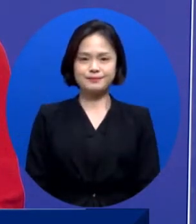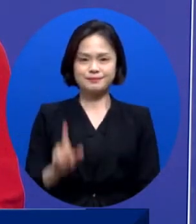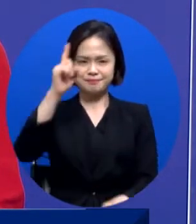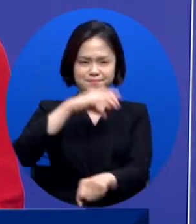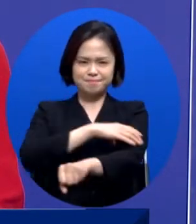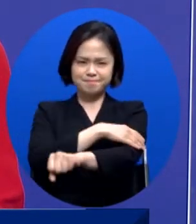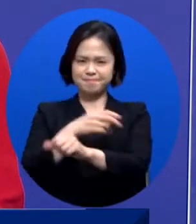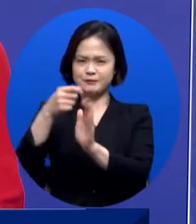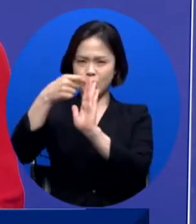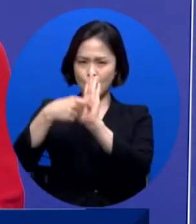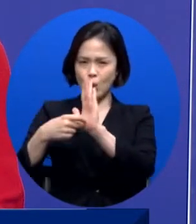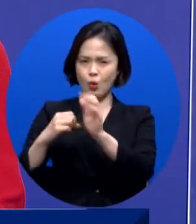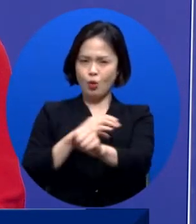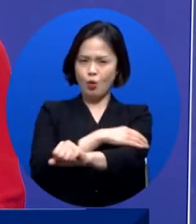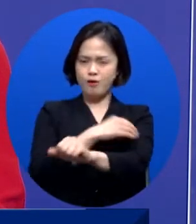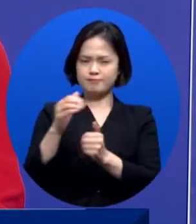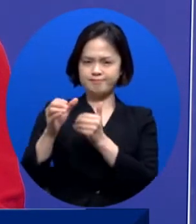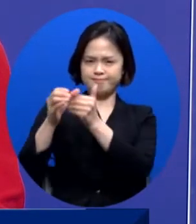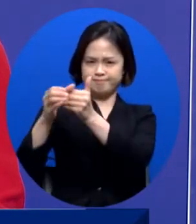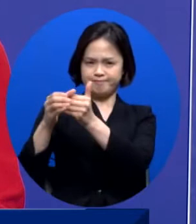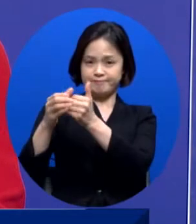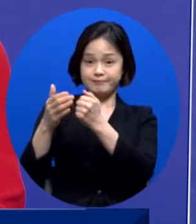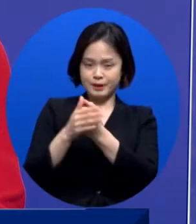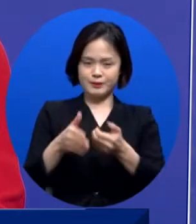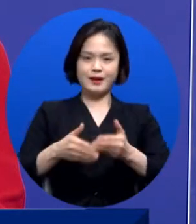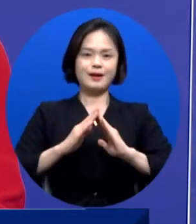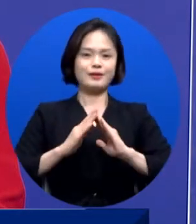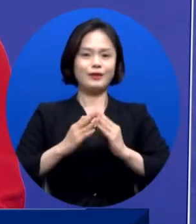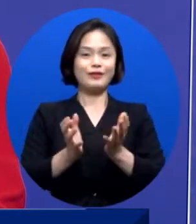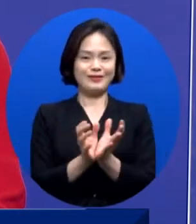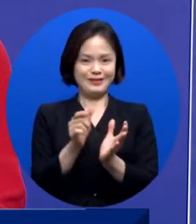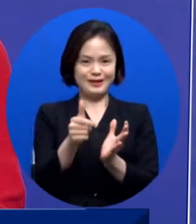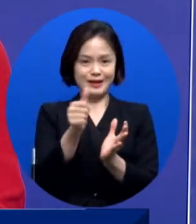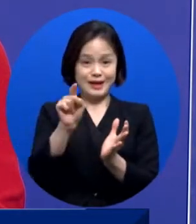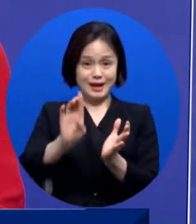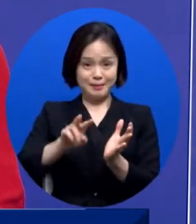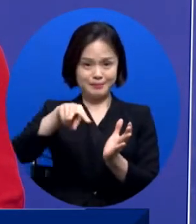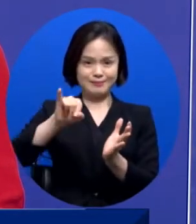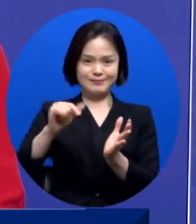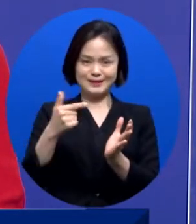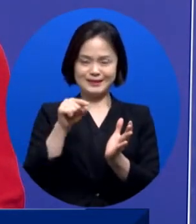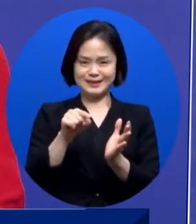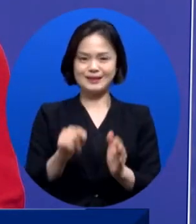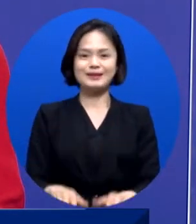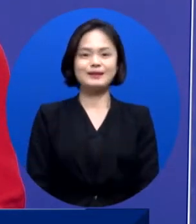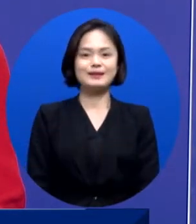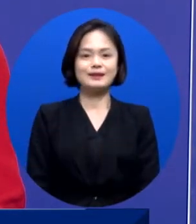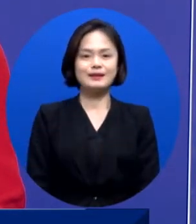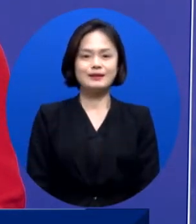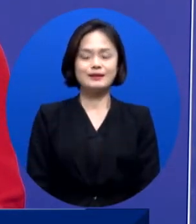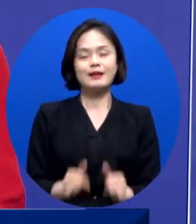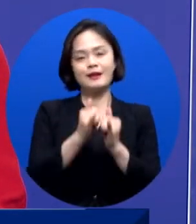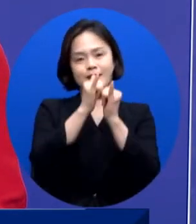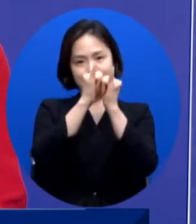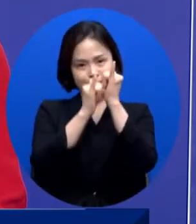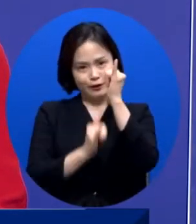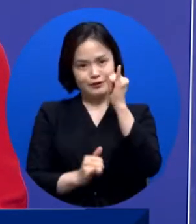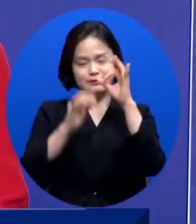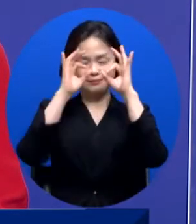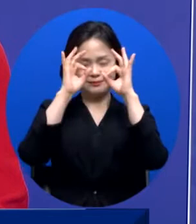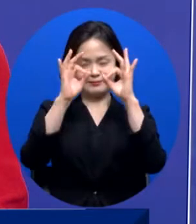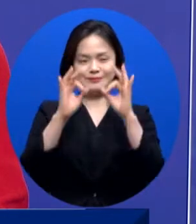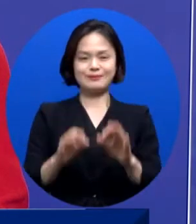신학의 기치를 내걸었던 목회자들이 예장 합신 교단 의 뿌리가 되는데요 예장 합신 총의 역사와 발자취를